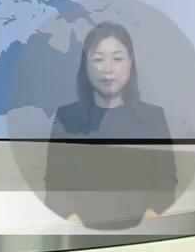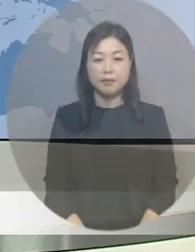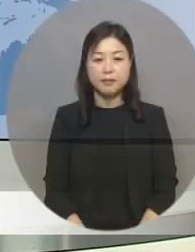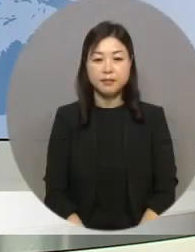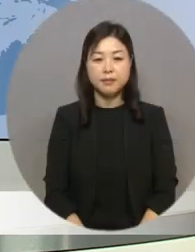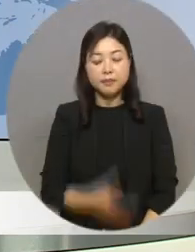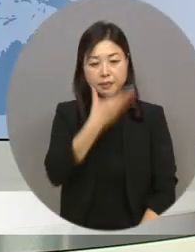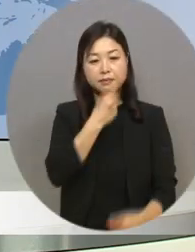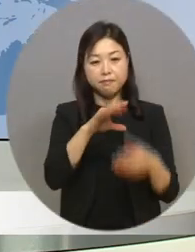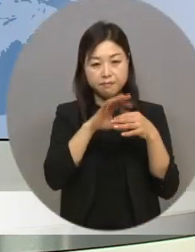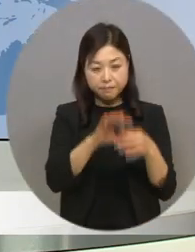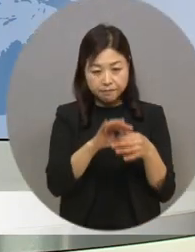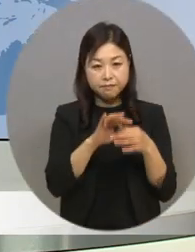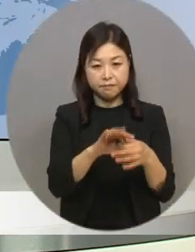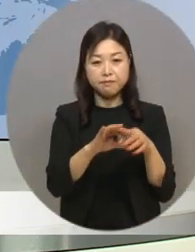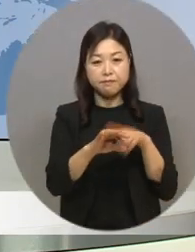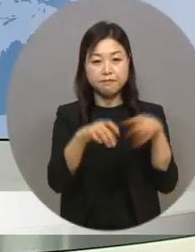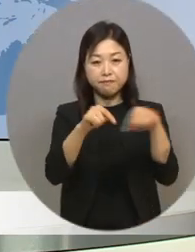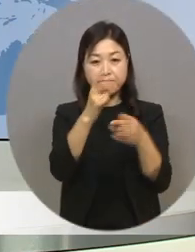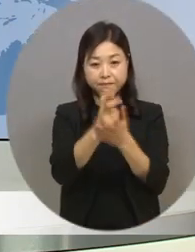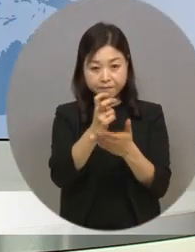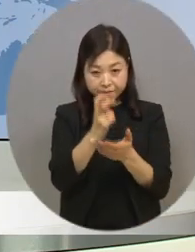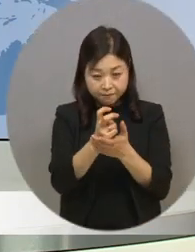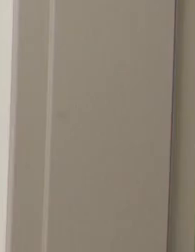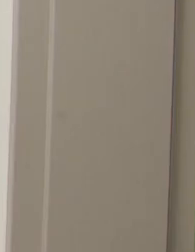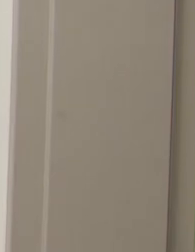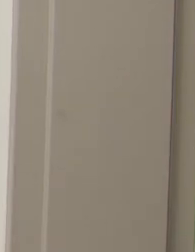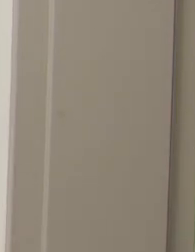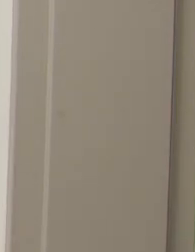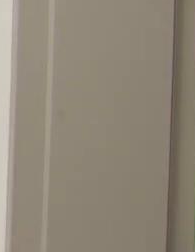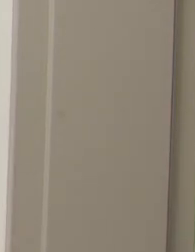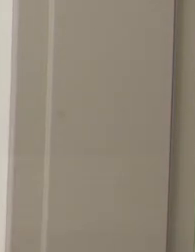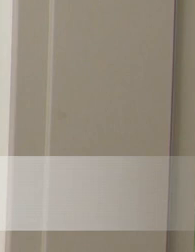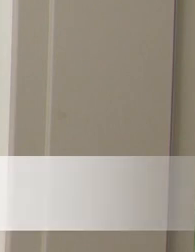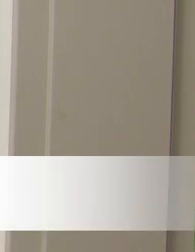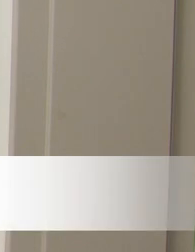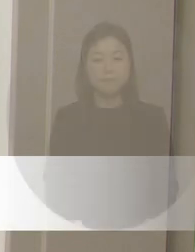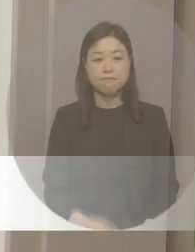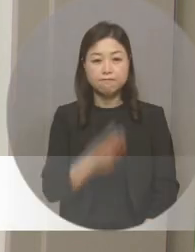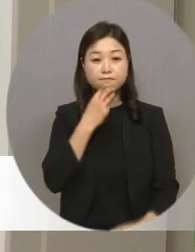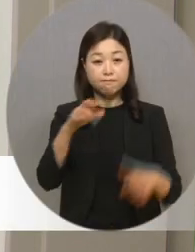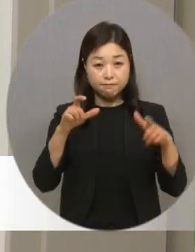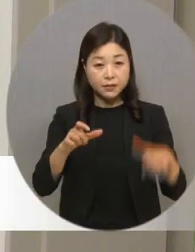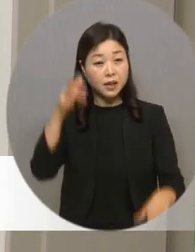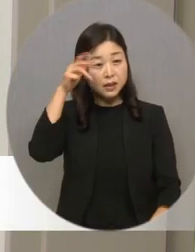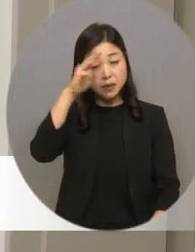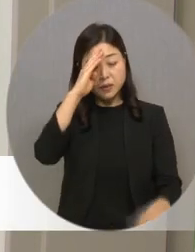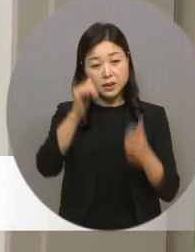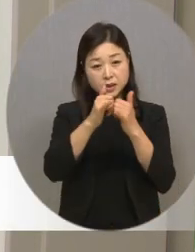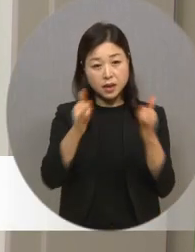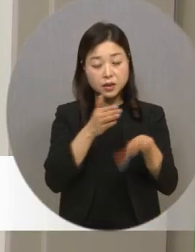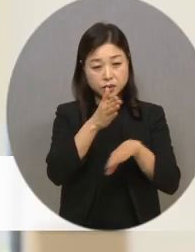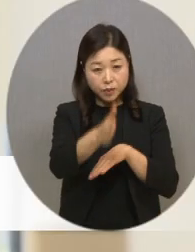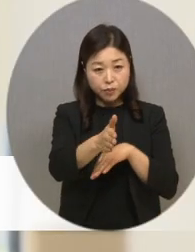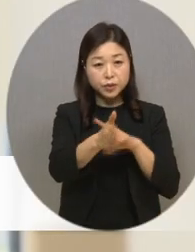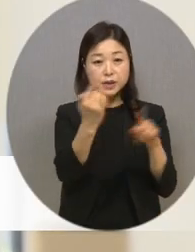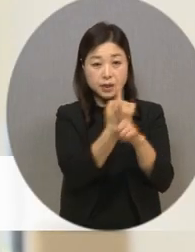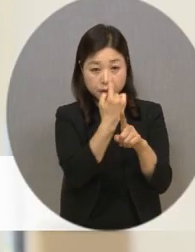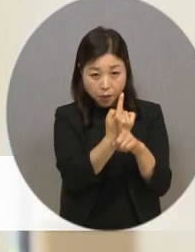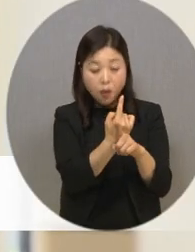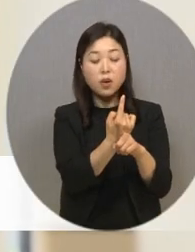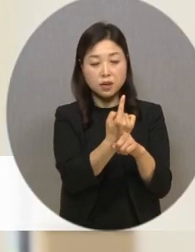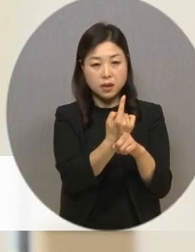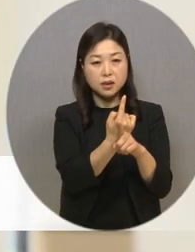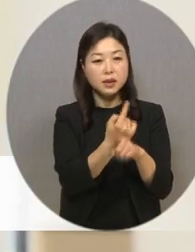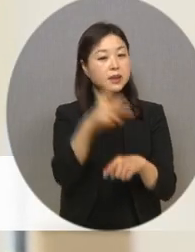이어서 복직의 정책 소식 만나보겠습니다 서울 지역의 치매환자 전문 치료를 위한 치매 안심